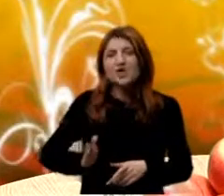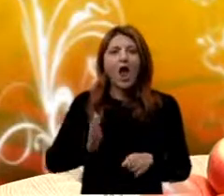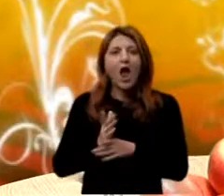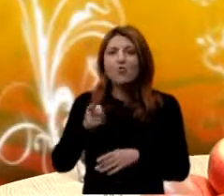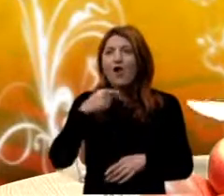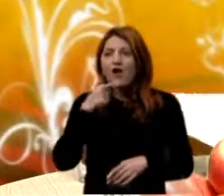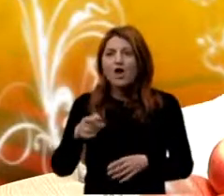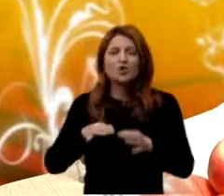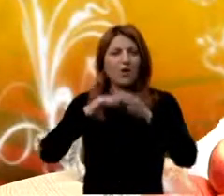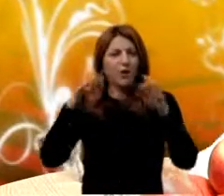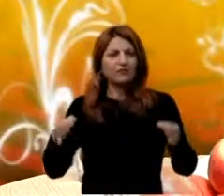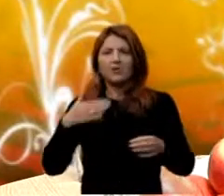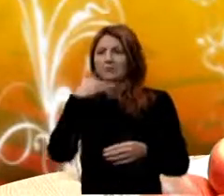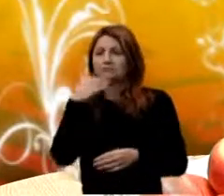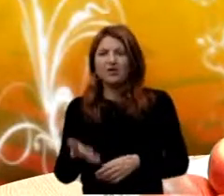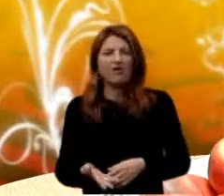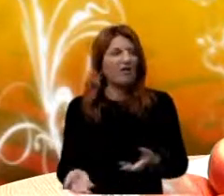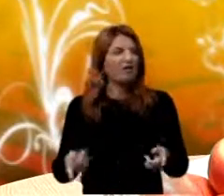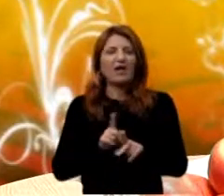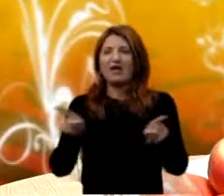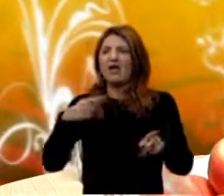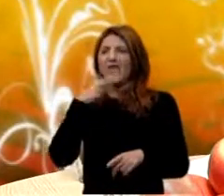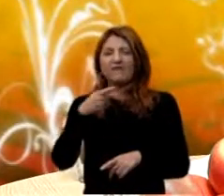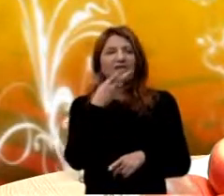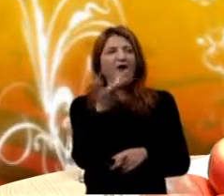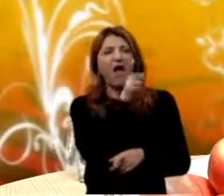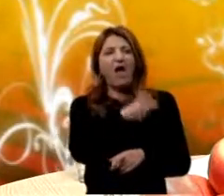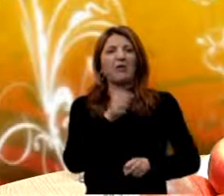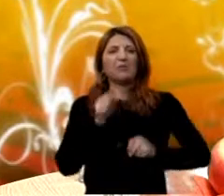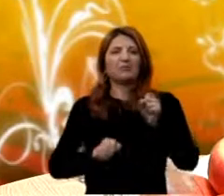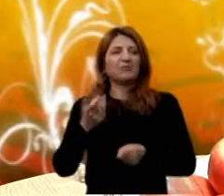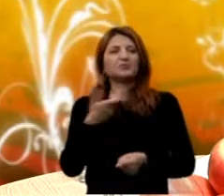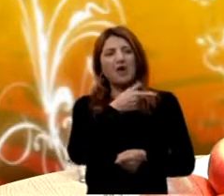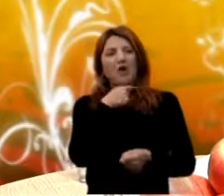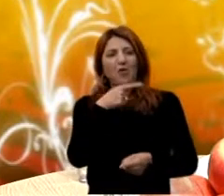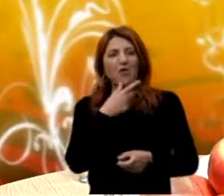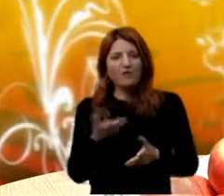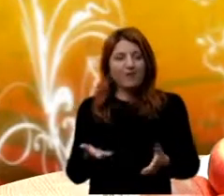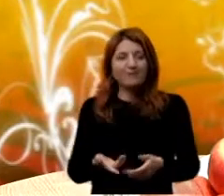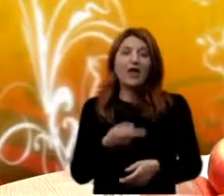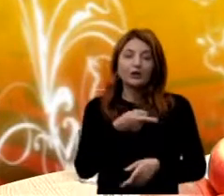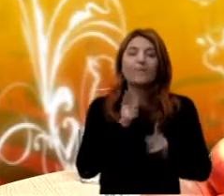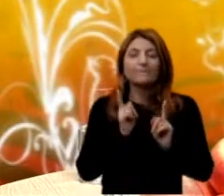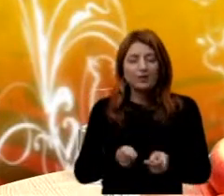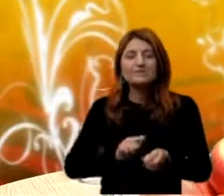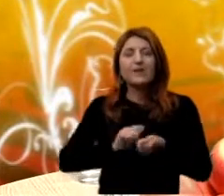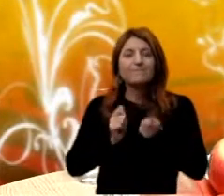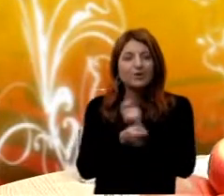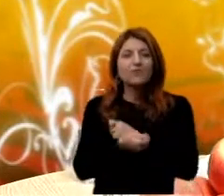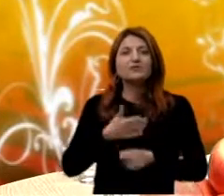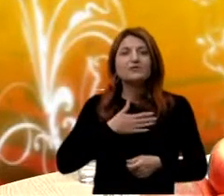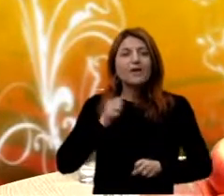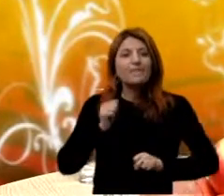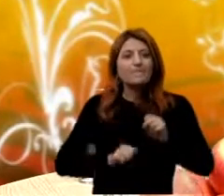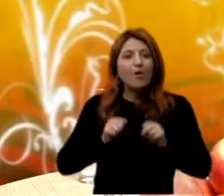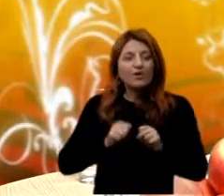kažeš što misliš, neko će kazati vidi ti šta on misli ili šta ona misli. E to moramo mi promijeniti po svoje ponašanje